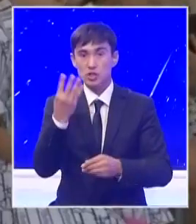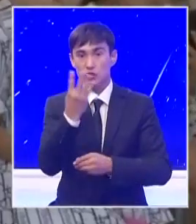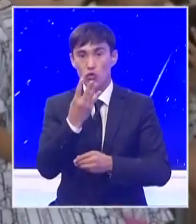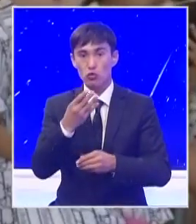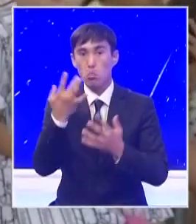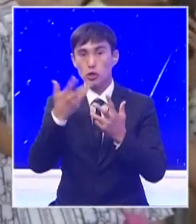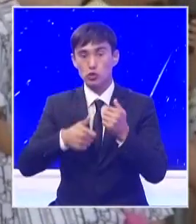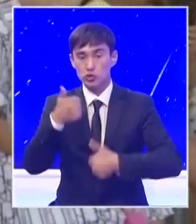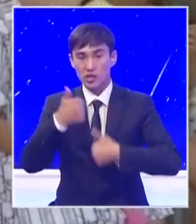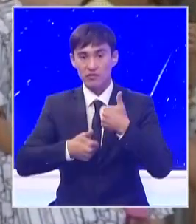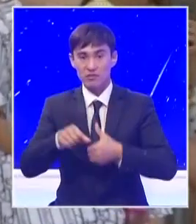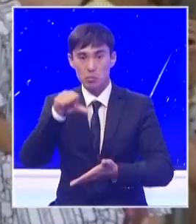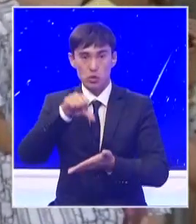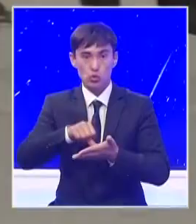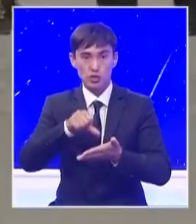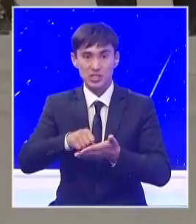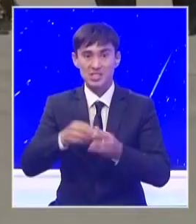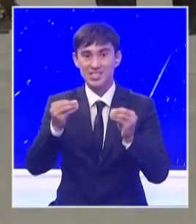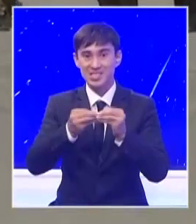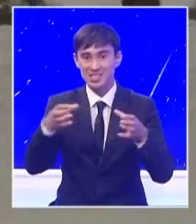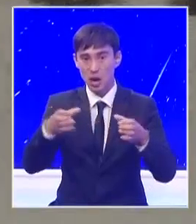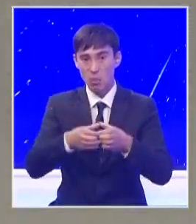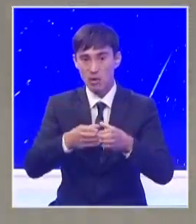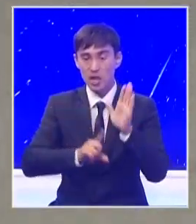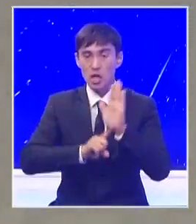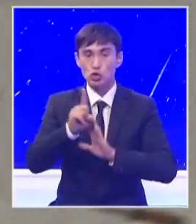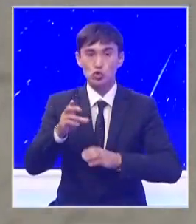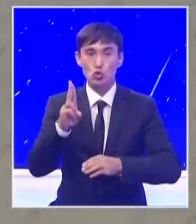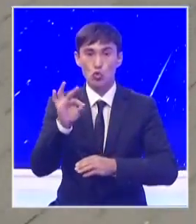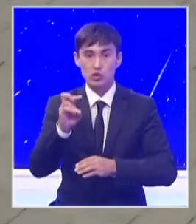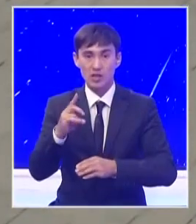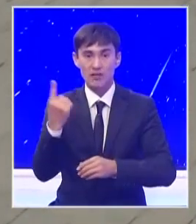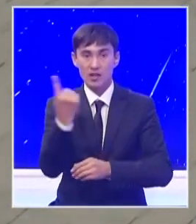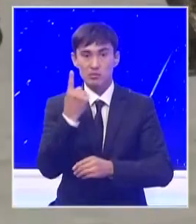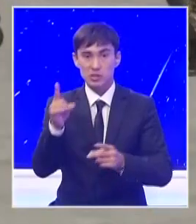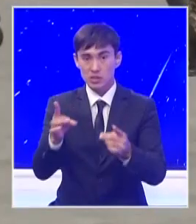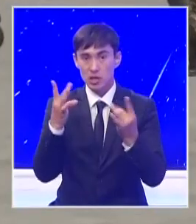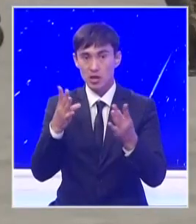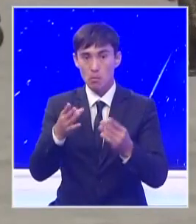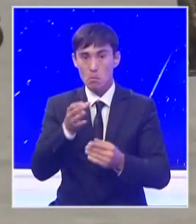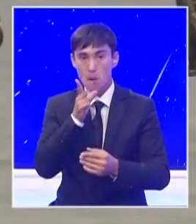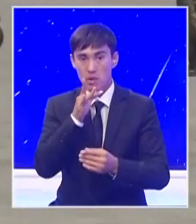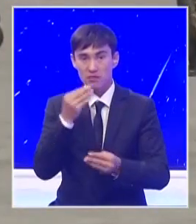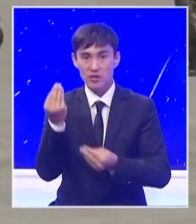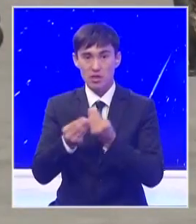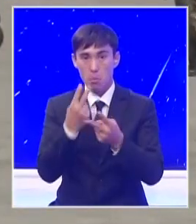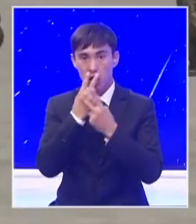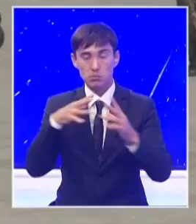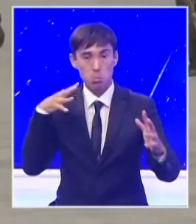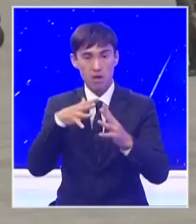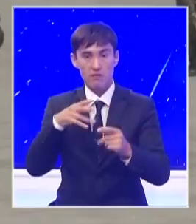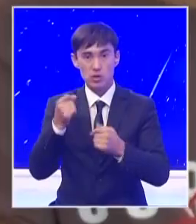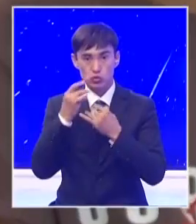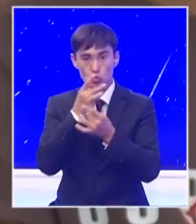четвертых по счету соревнованиях приняли участие 10 команд. Для начинающих курсантов одним из ярких моментов игры стал показ боевых искусств